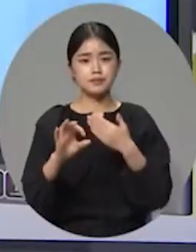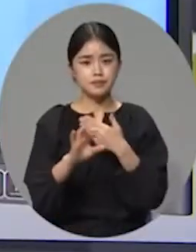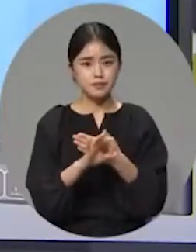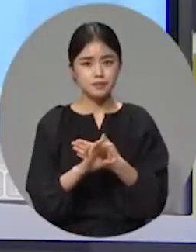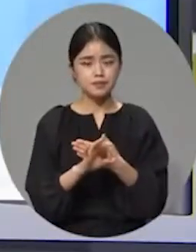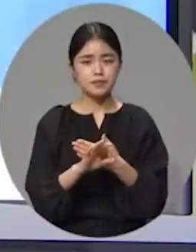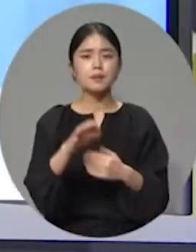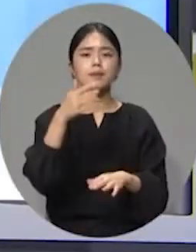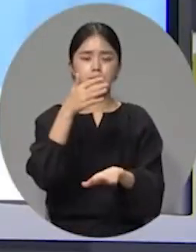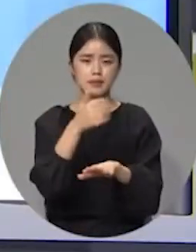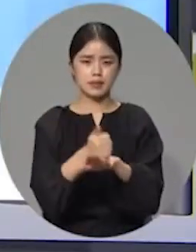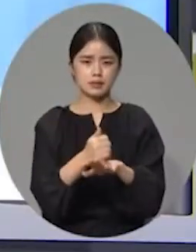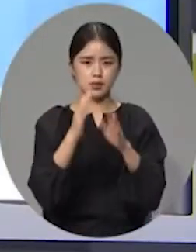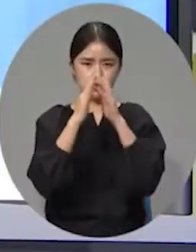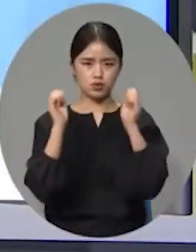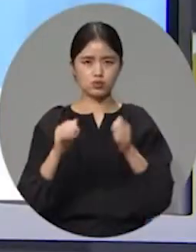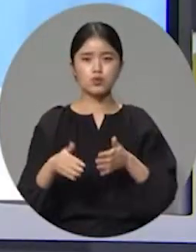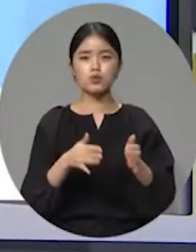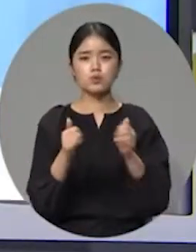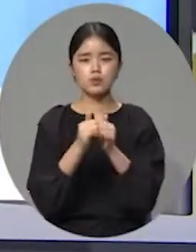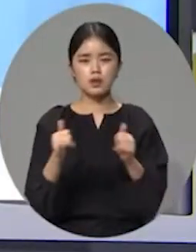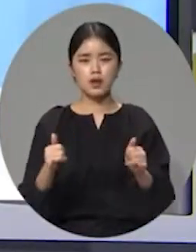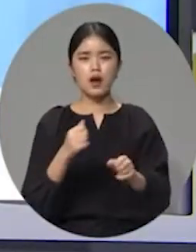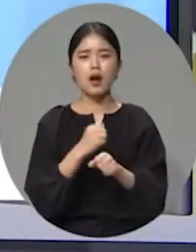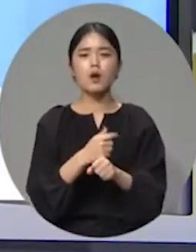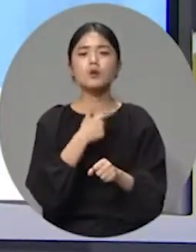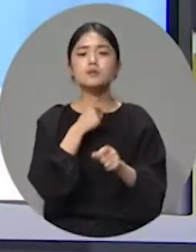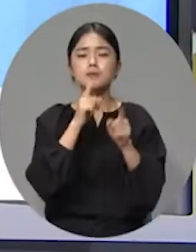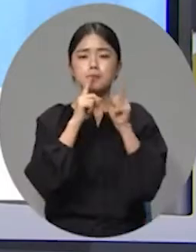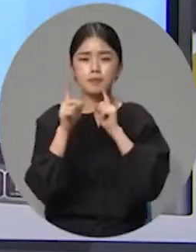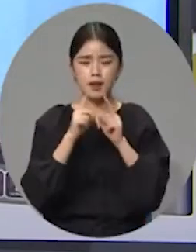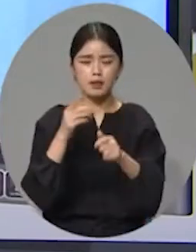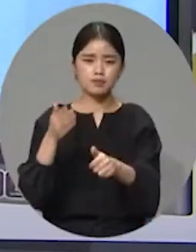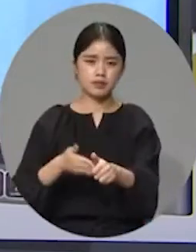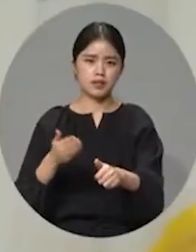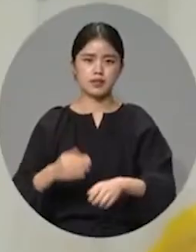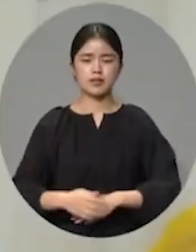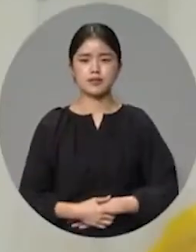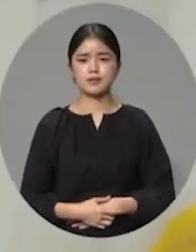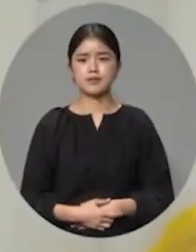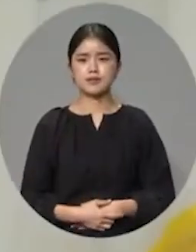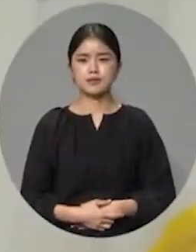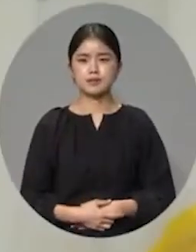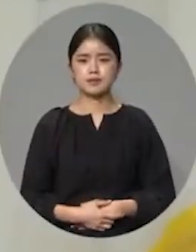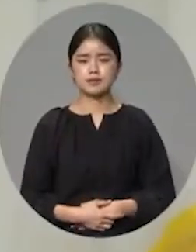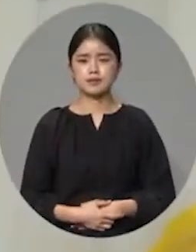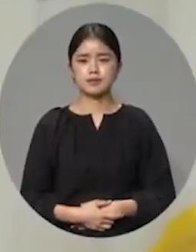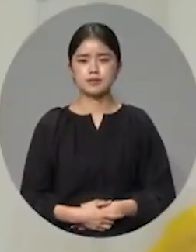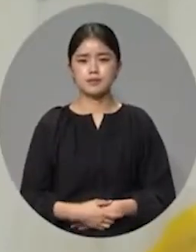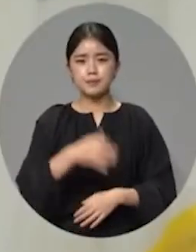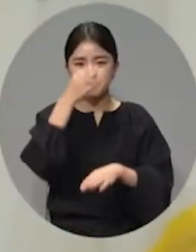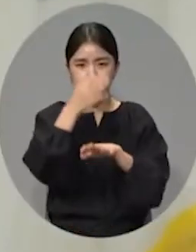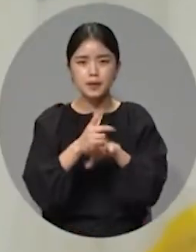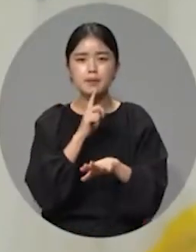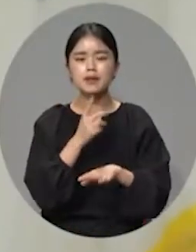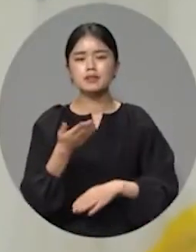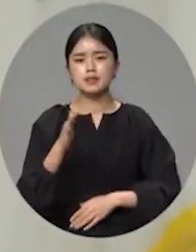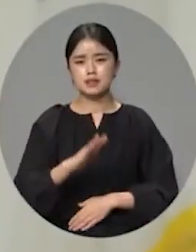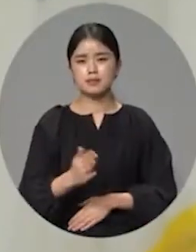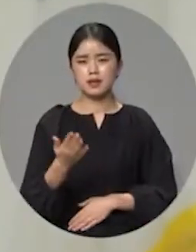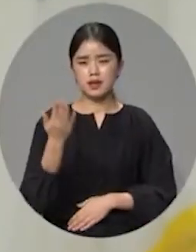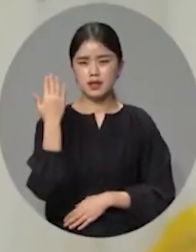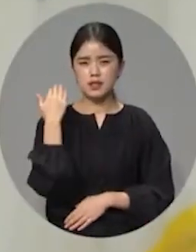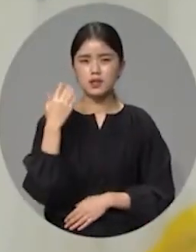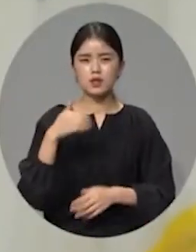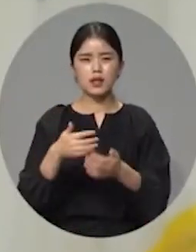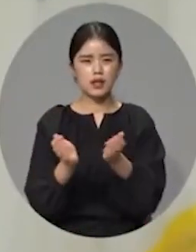후보님 마지막으로 우리 전북 도민들에게 하고 싶으신 말씀 있으시면 부탁드립니다. 외람된 말씀이지만 기존의